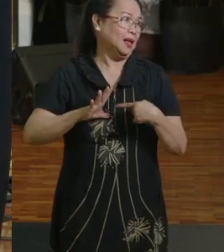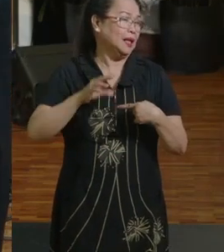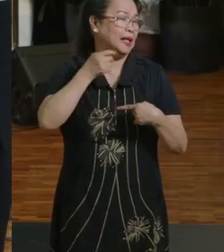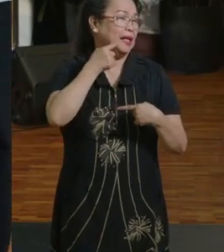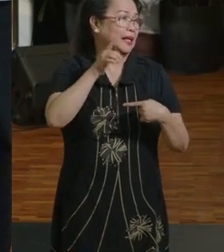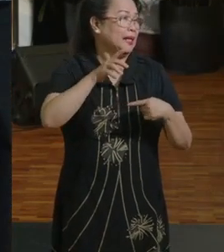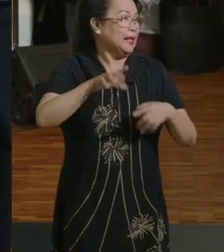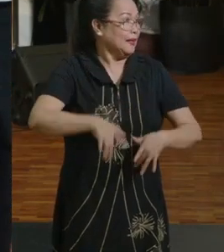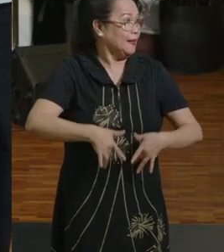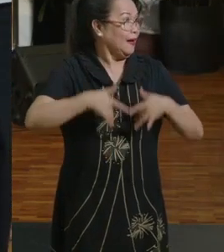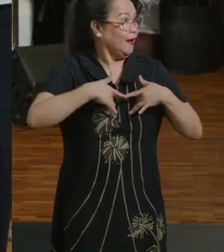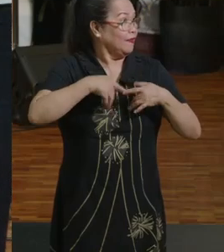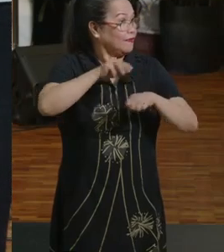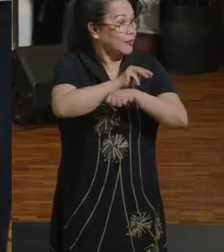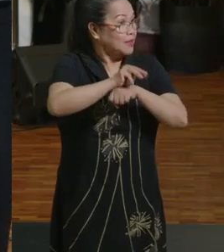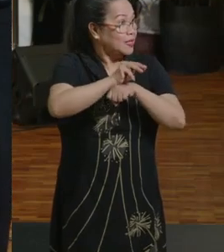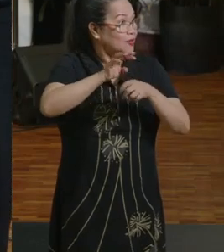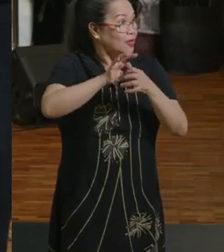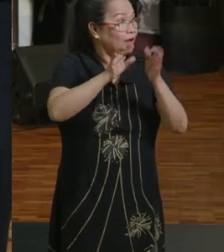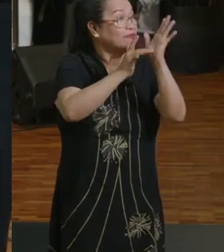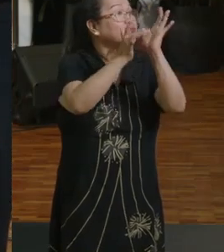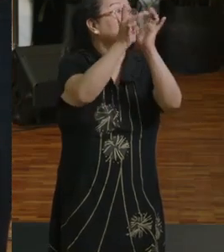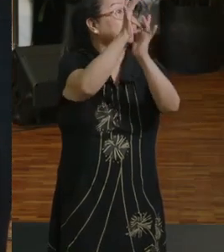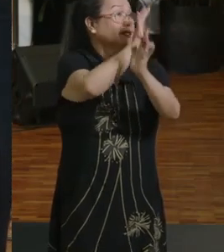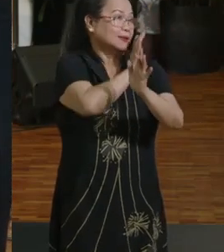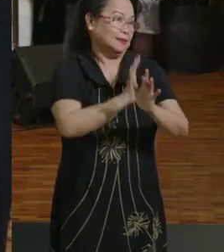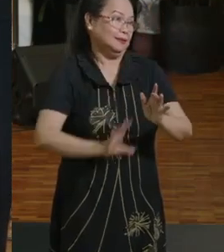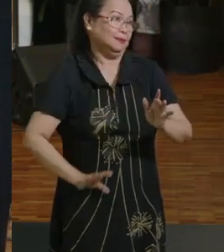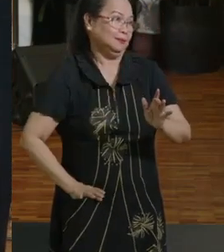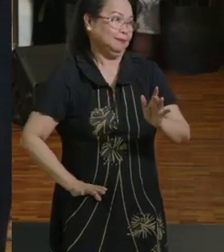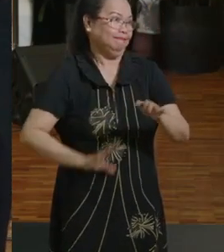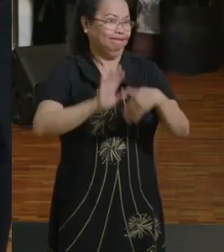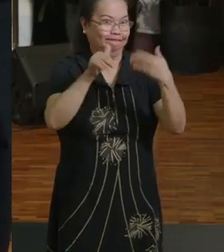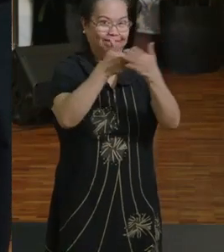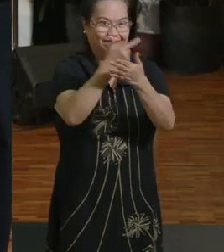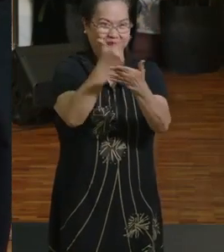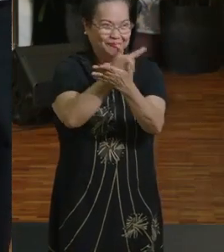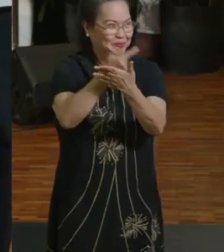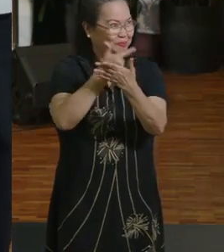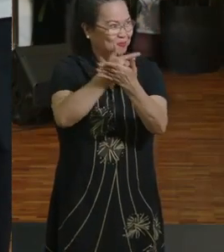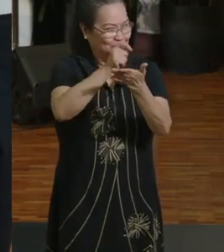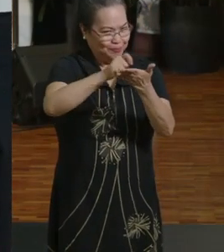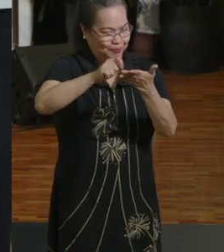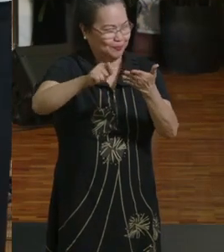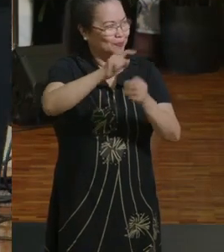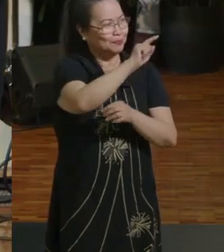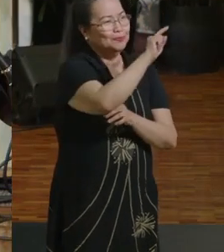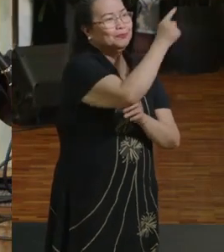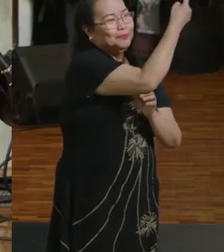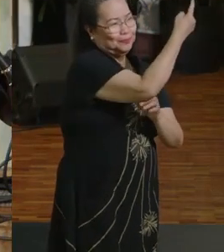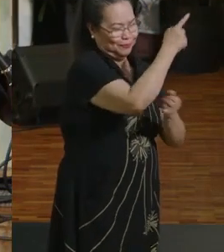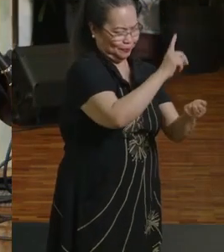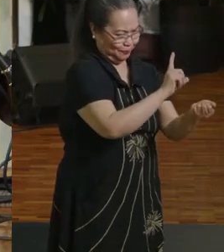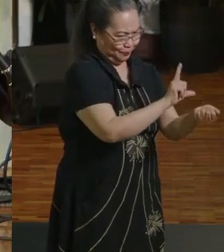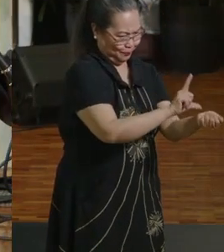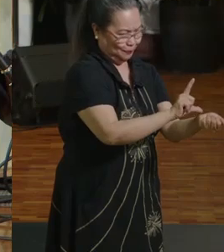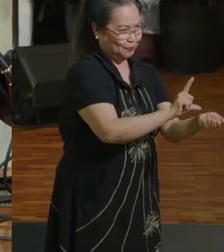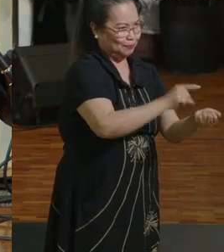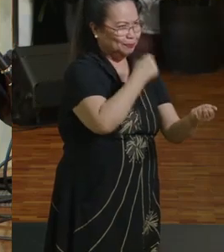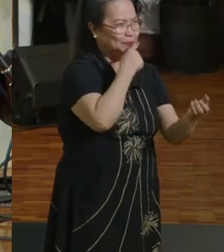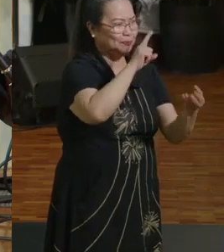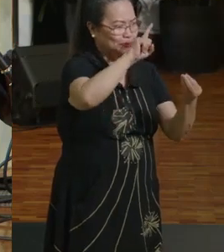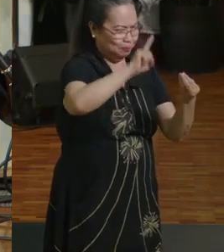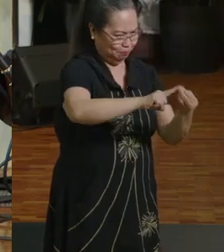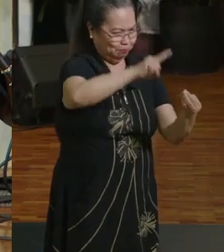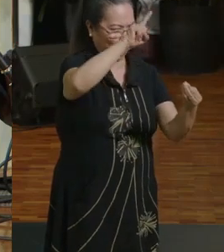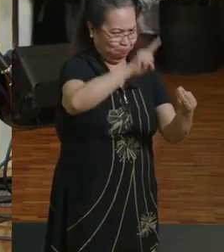at ministeryo ng ating Panginoon. Sa lahat ng gospel writers, siya ang pinakamaraming mention